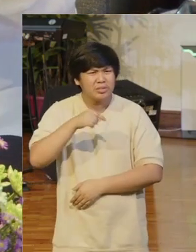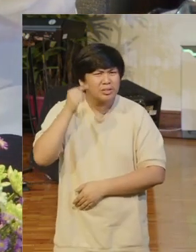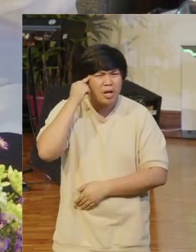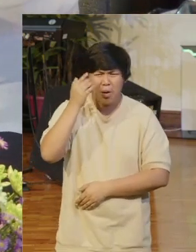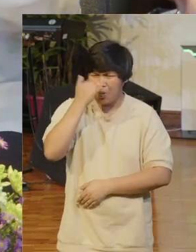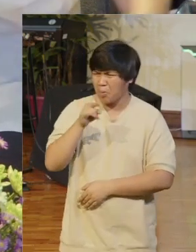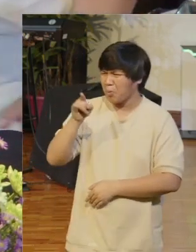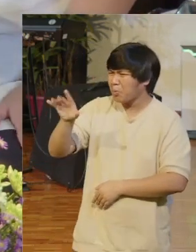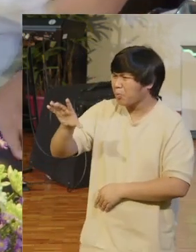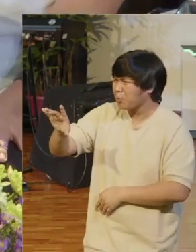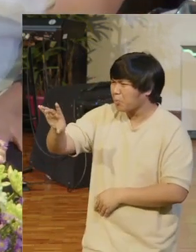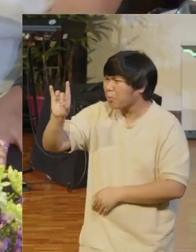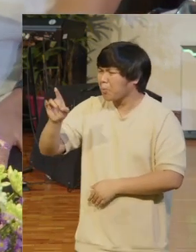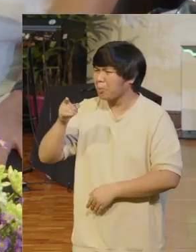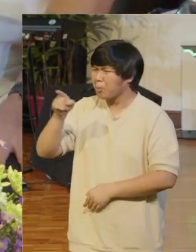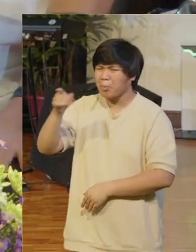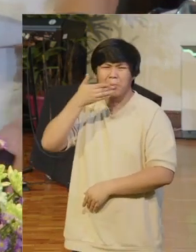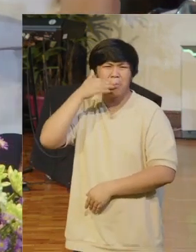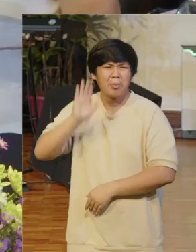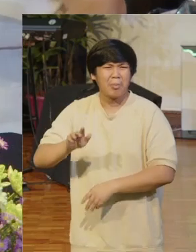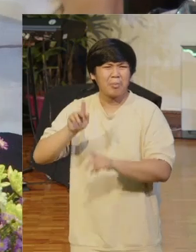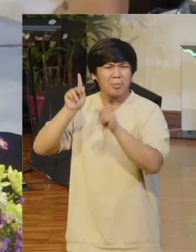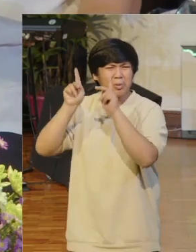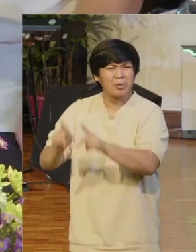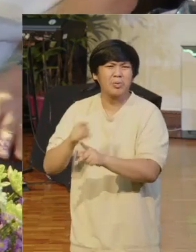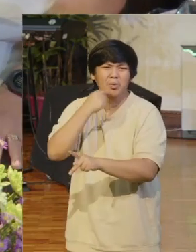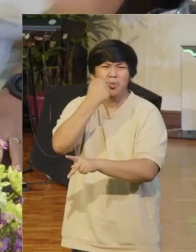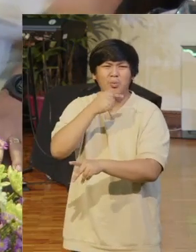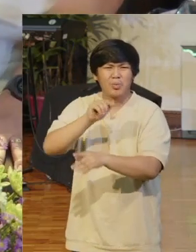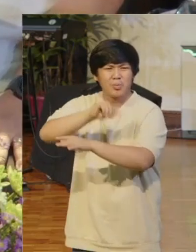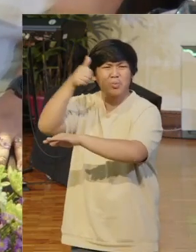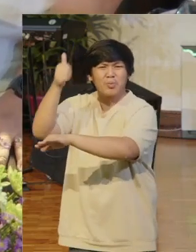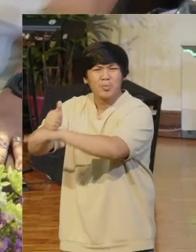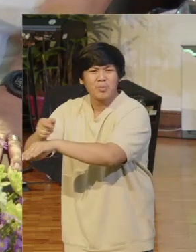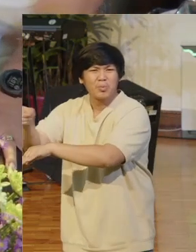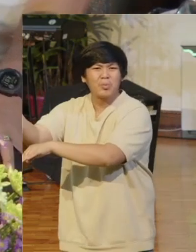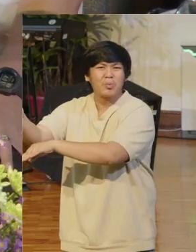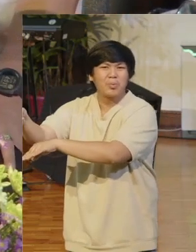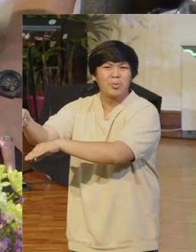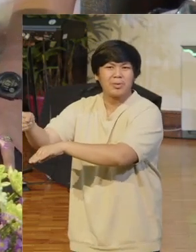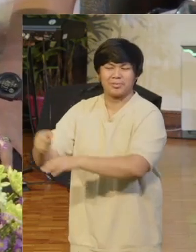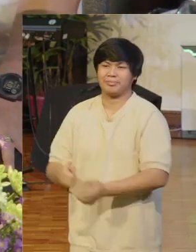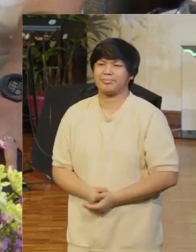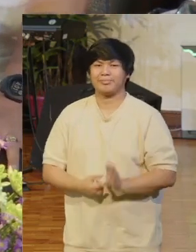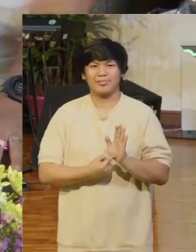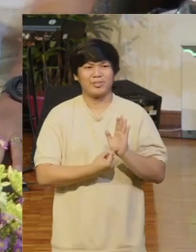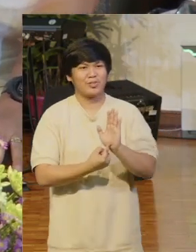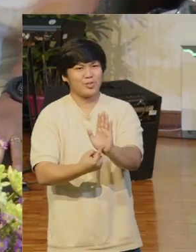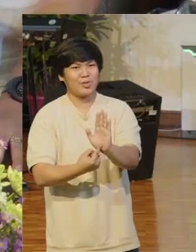yan? Sino ba ang naglalagay sa kanila sa poder? O ito ang sagot.